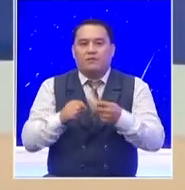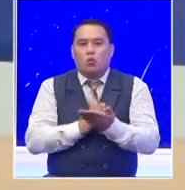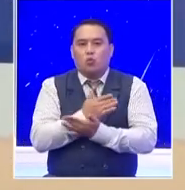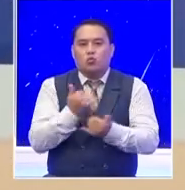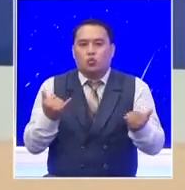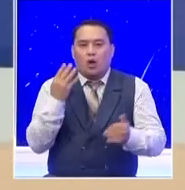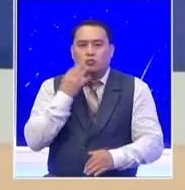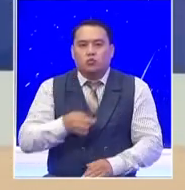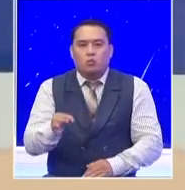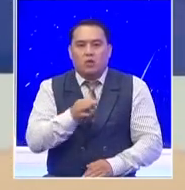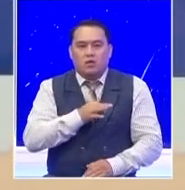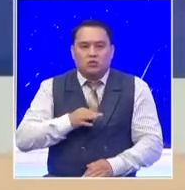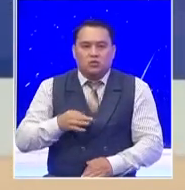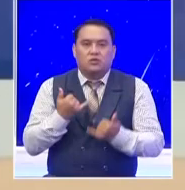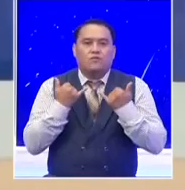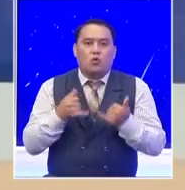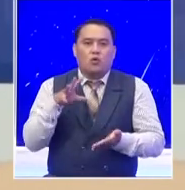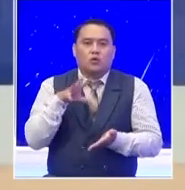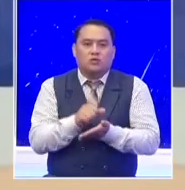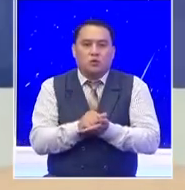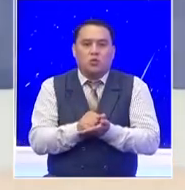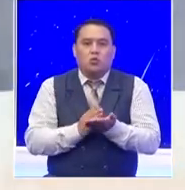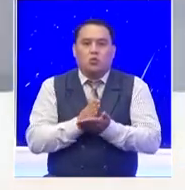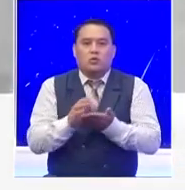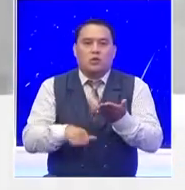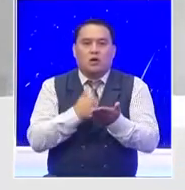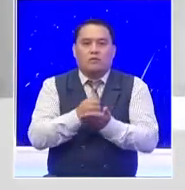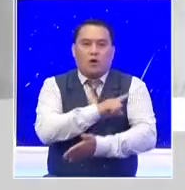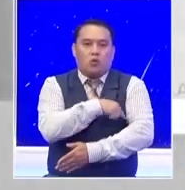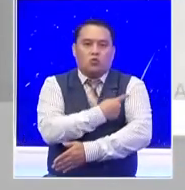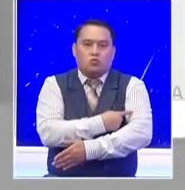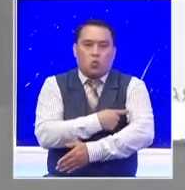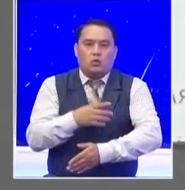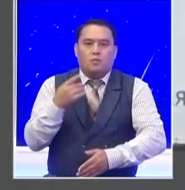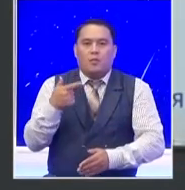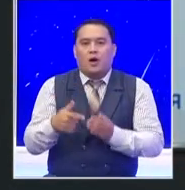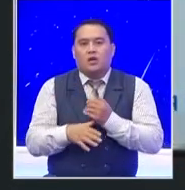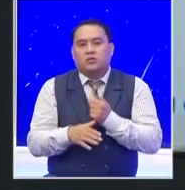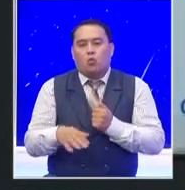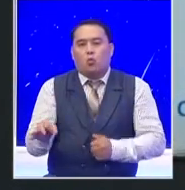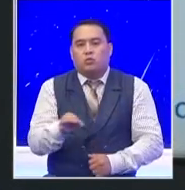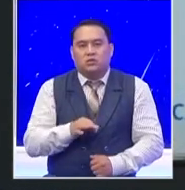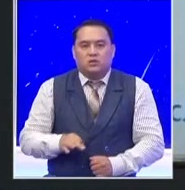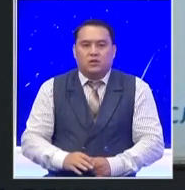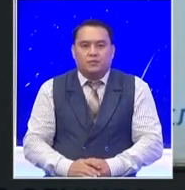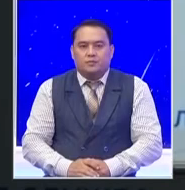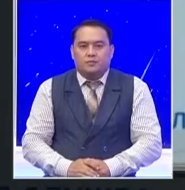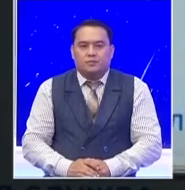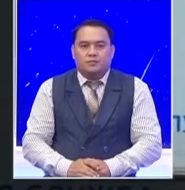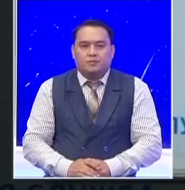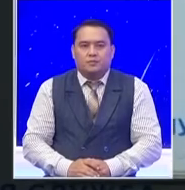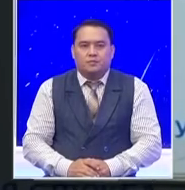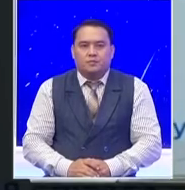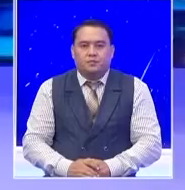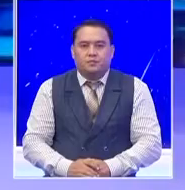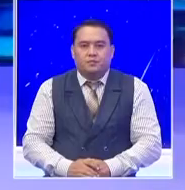услуг Алматинской области. До сегодняшнего дня занимал пост главного государственного санврача Мангистауской области.